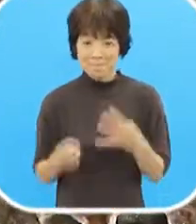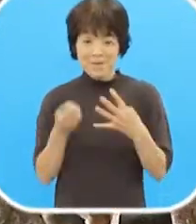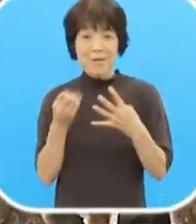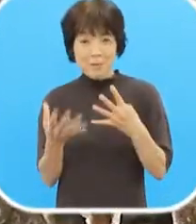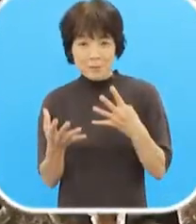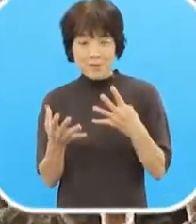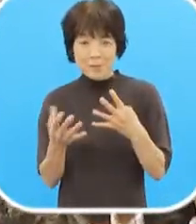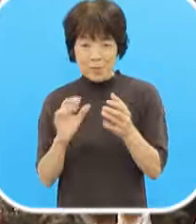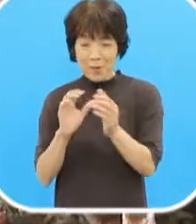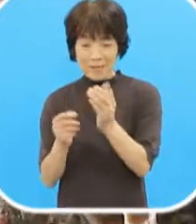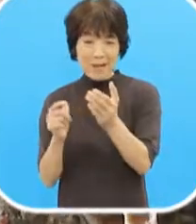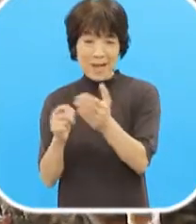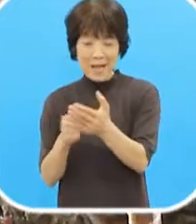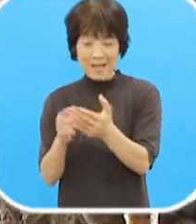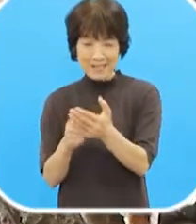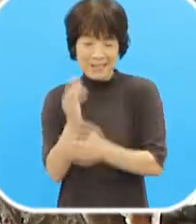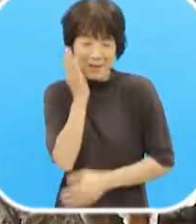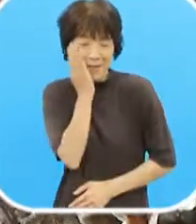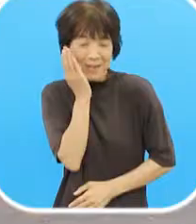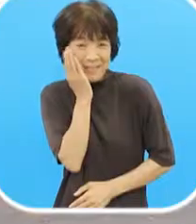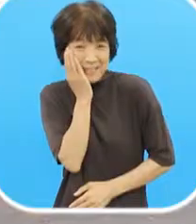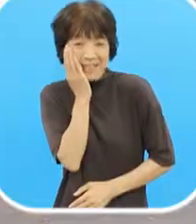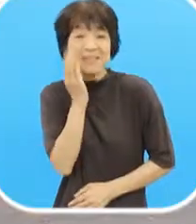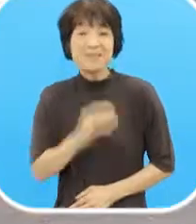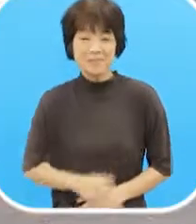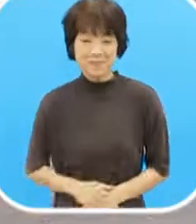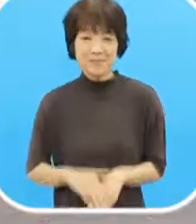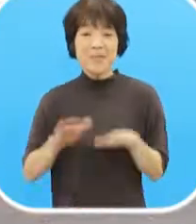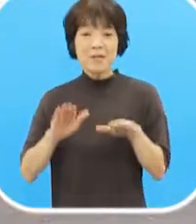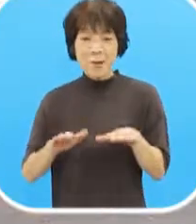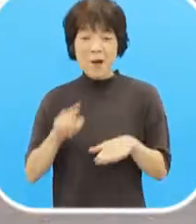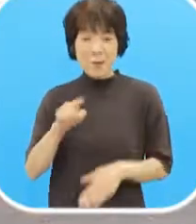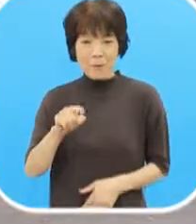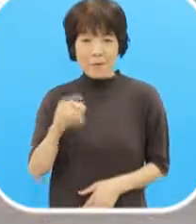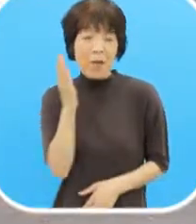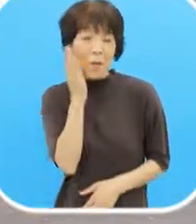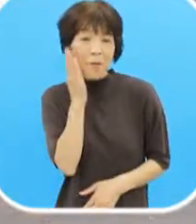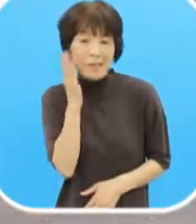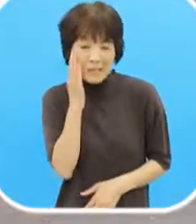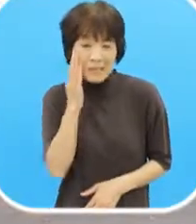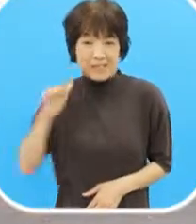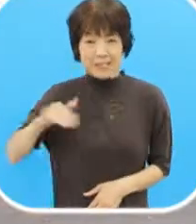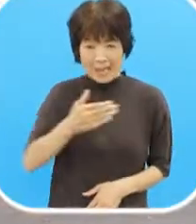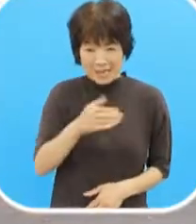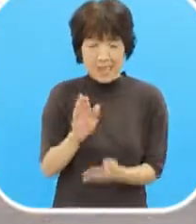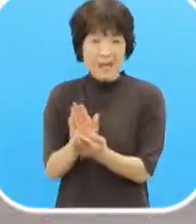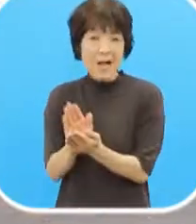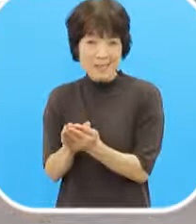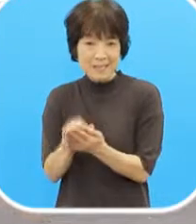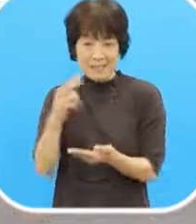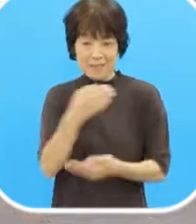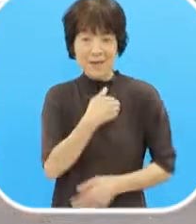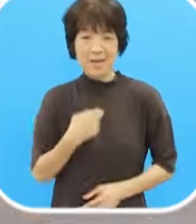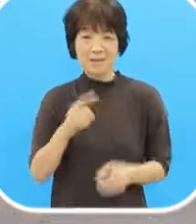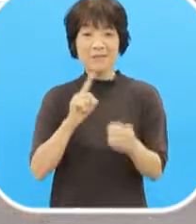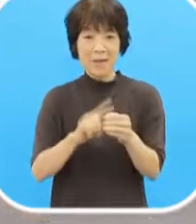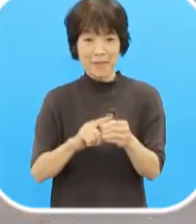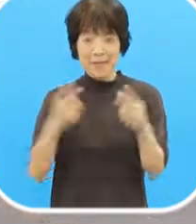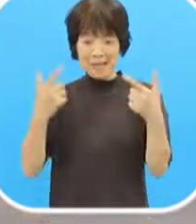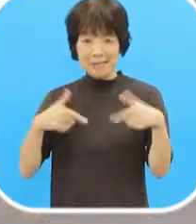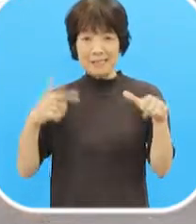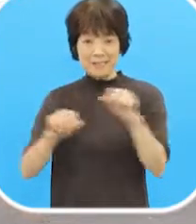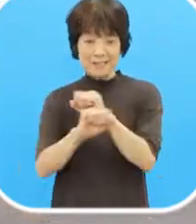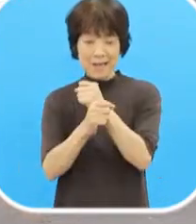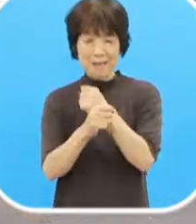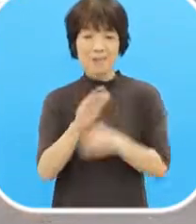旬の岩牡蠣美味しい。今日はこうして私たちが美味しい魚介類を食べられるように日々研